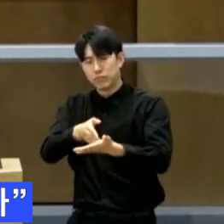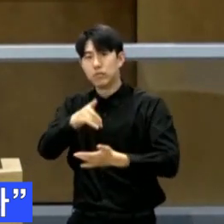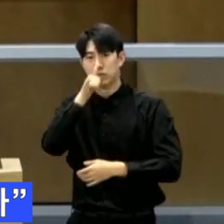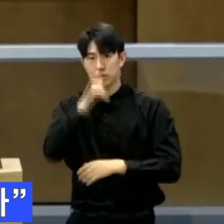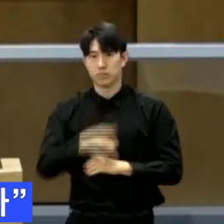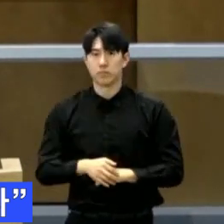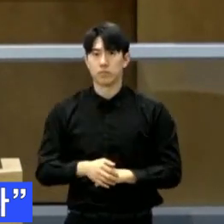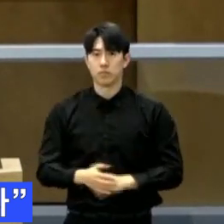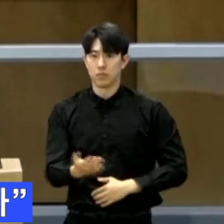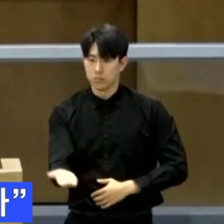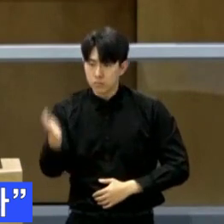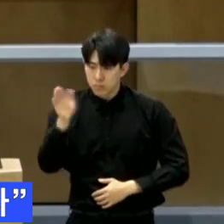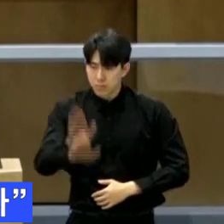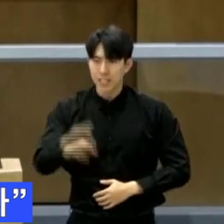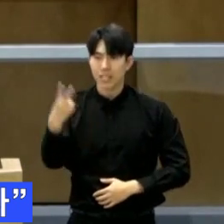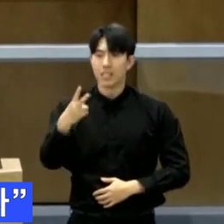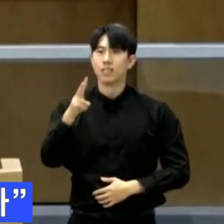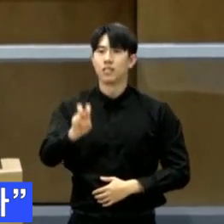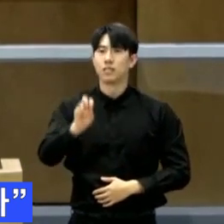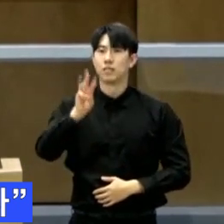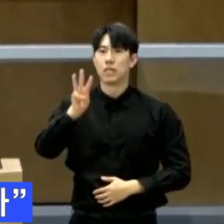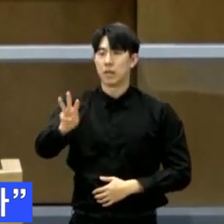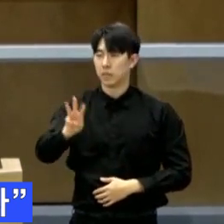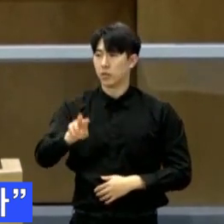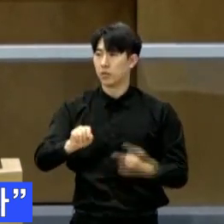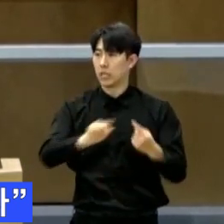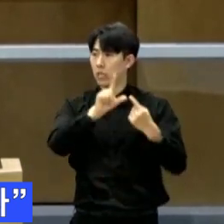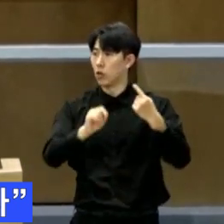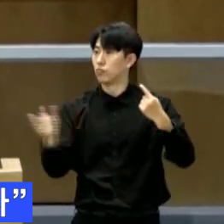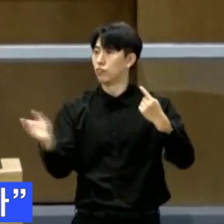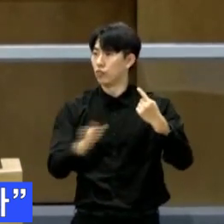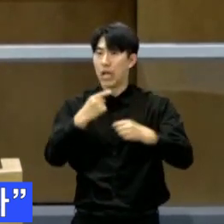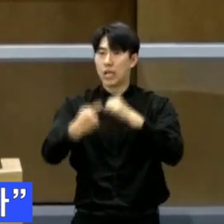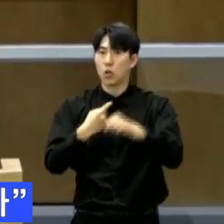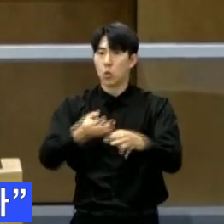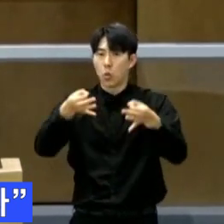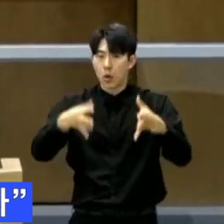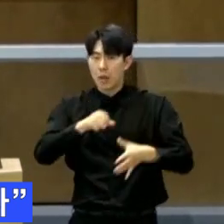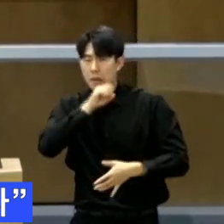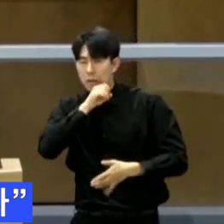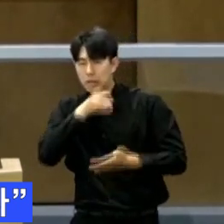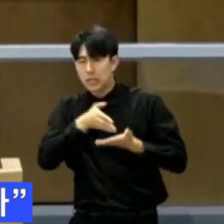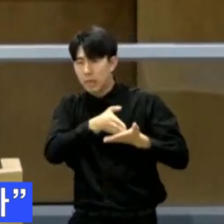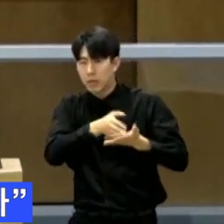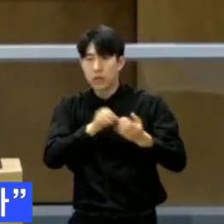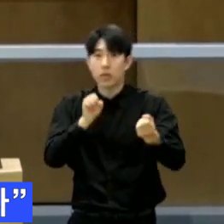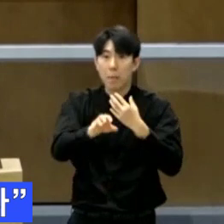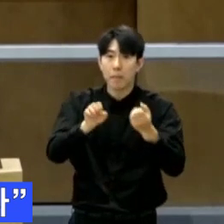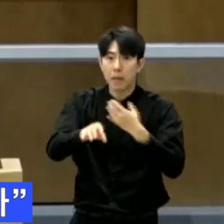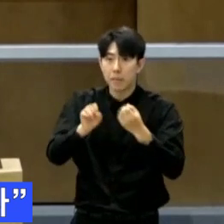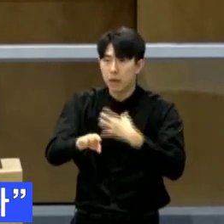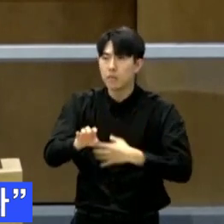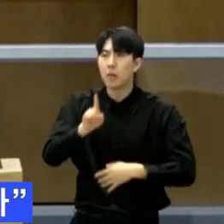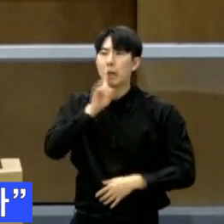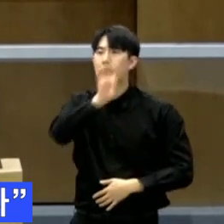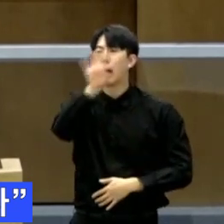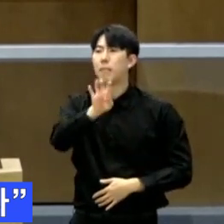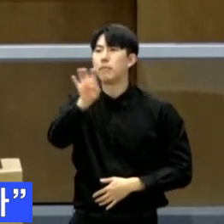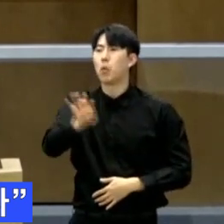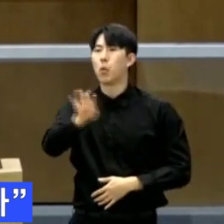있습니다. 그러나 2023년 1월부터 1년간 민원에 대한 답변은 항상 다음과 같이